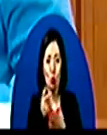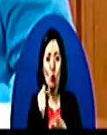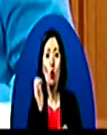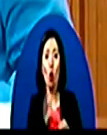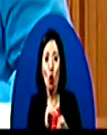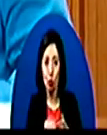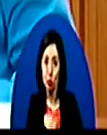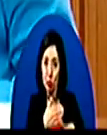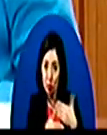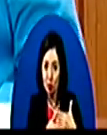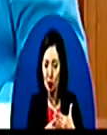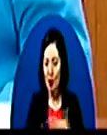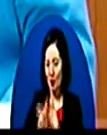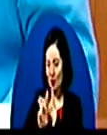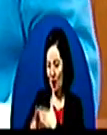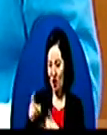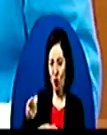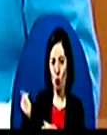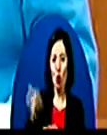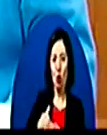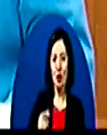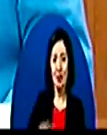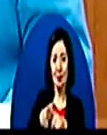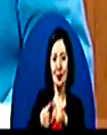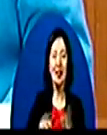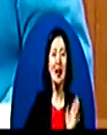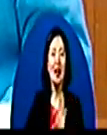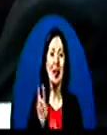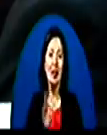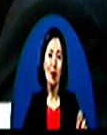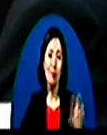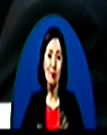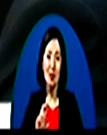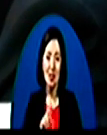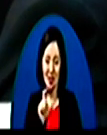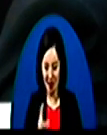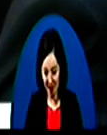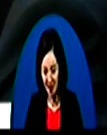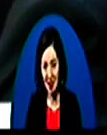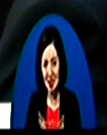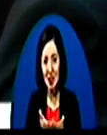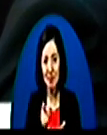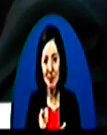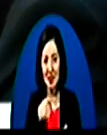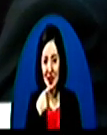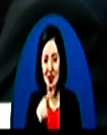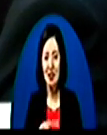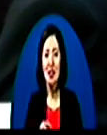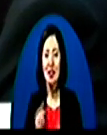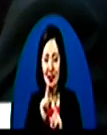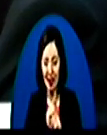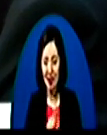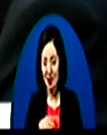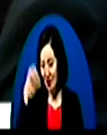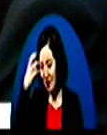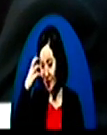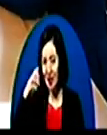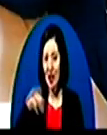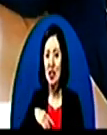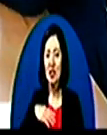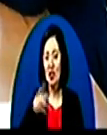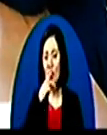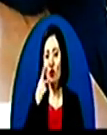тухайн чиглэлийн хөрөнгө оруулалтыг нэмэгдүүлэн гарааны бизнес эрхлэгчдийг дэмжинэ гэсэн чиглэлийг баримтлаж байна гэдгээ засгийн газрын